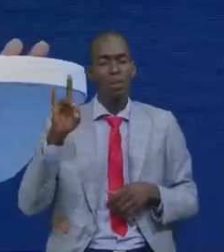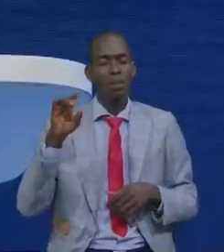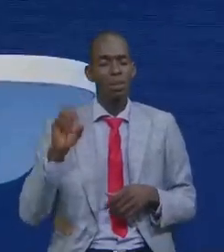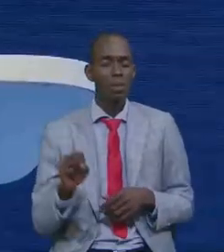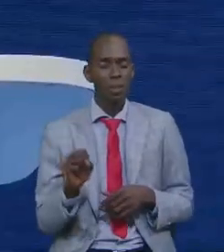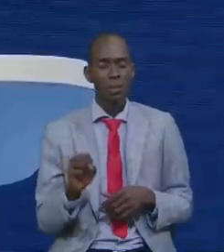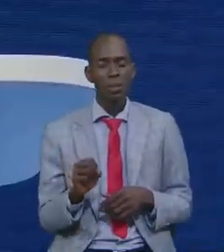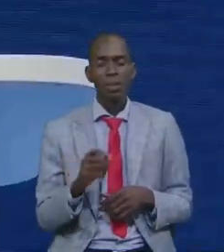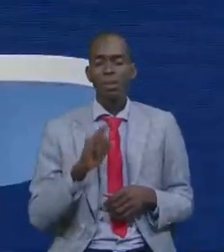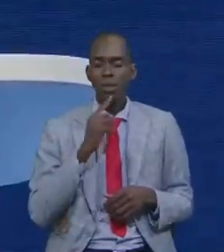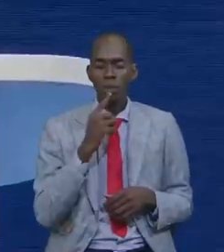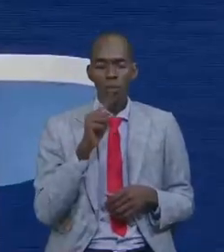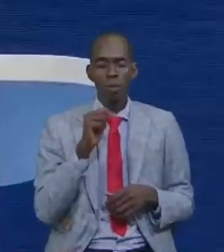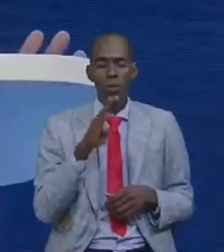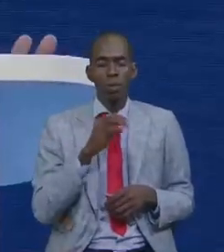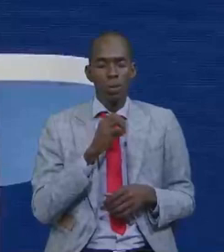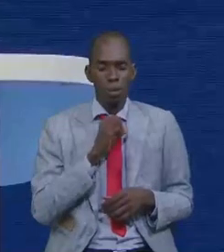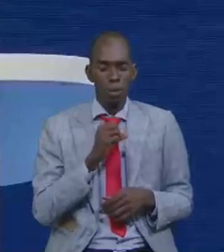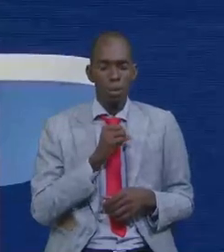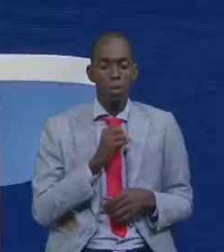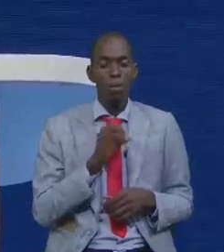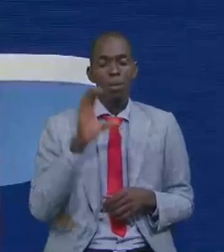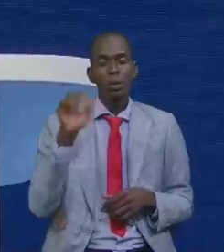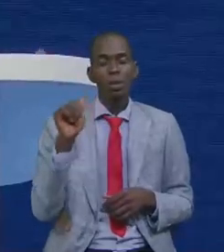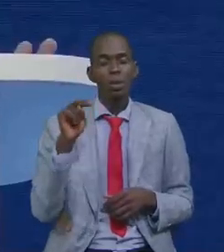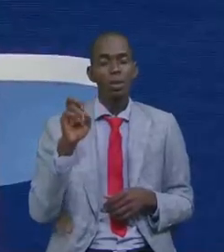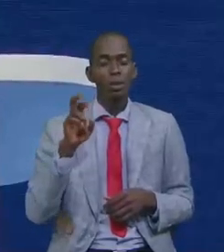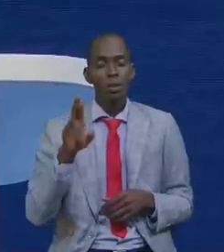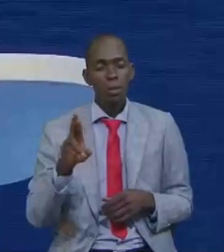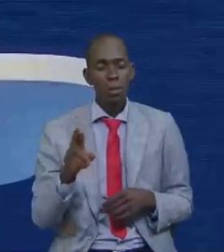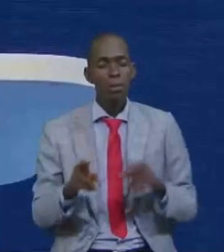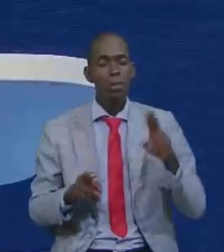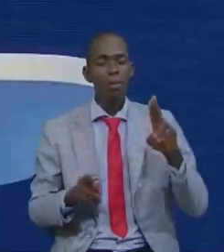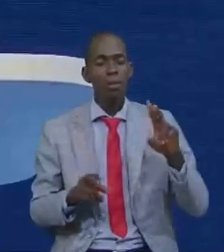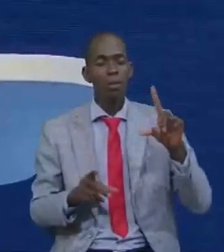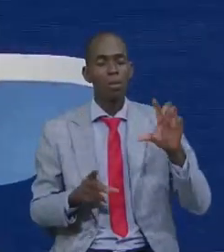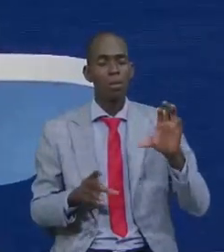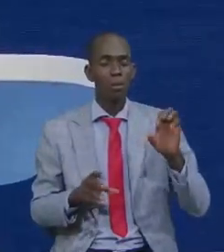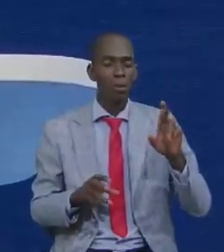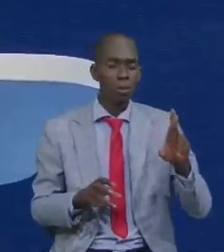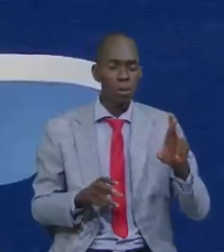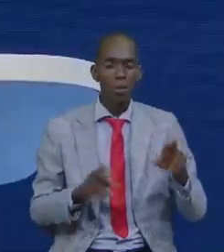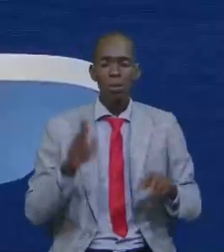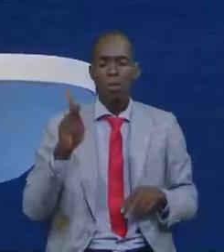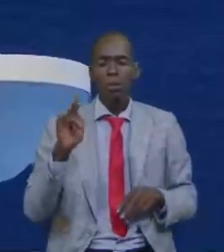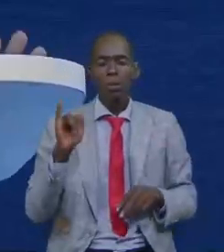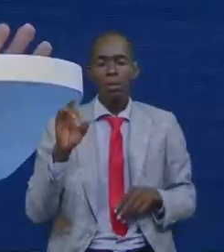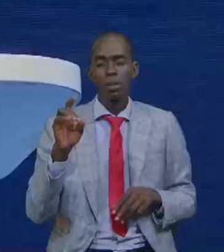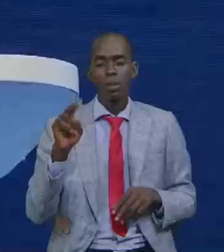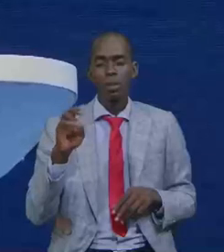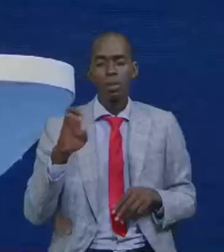tuberculose, cancer, ulcère, problème de foie, de rein,